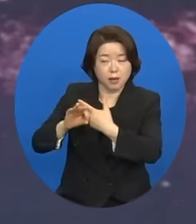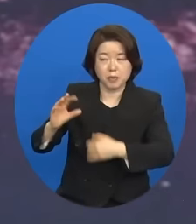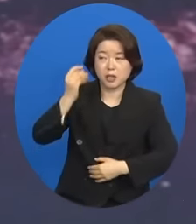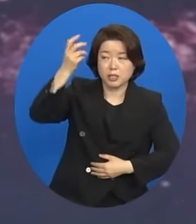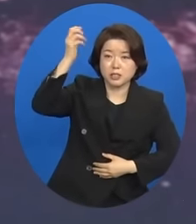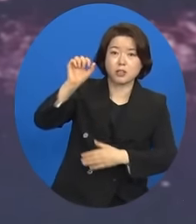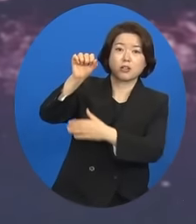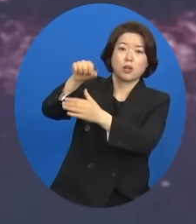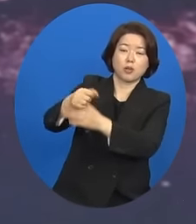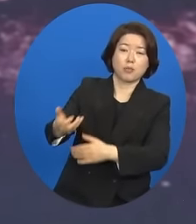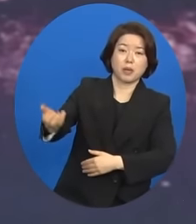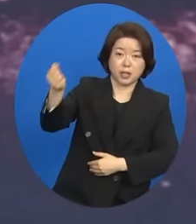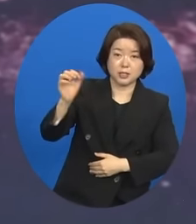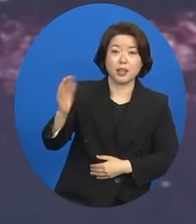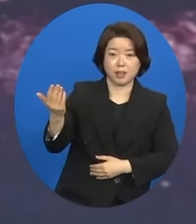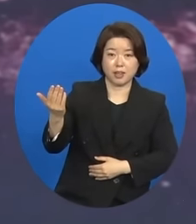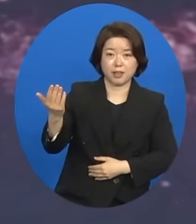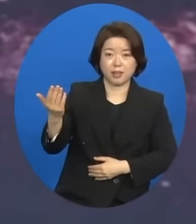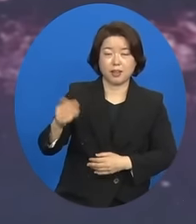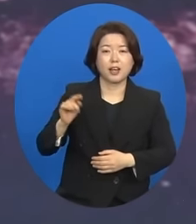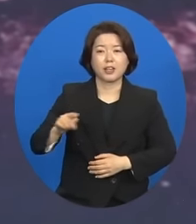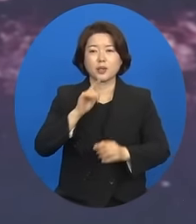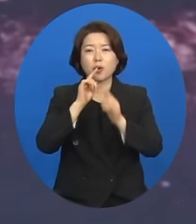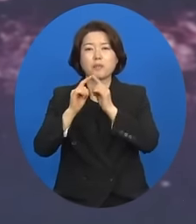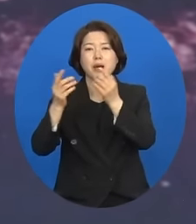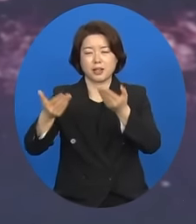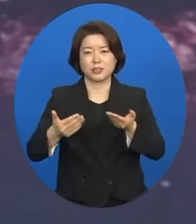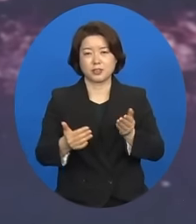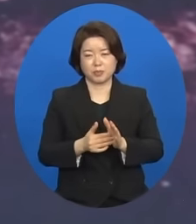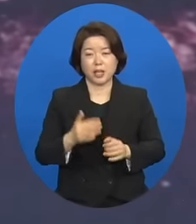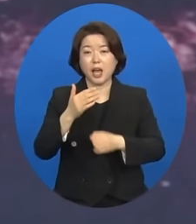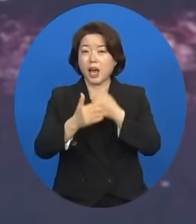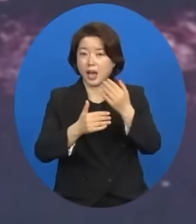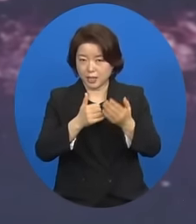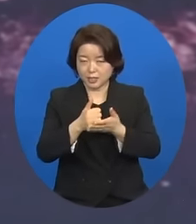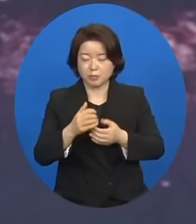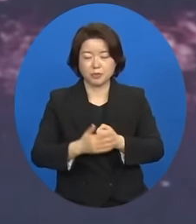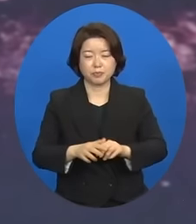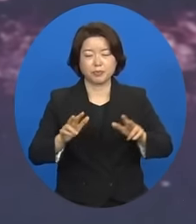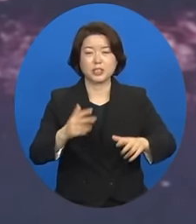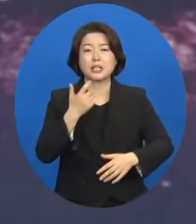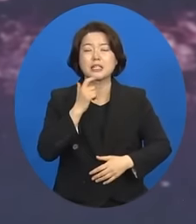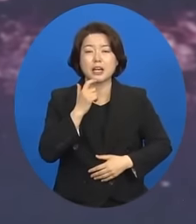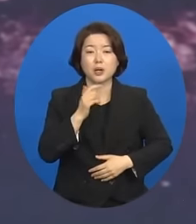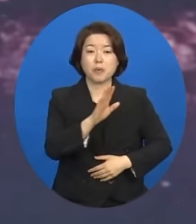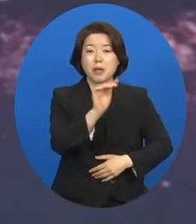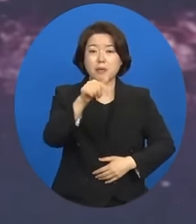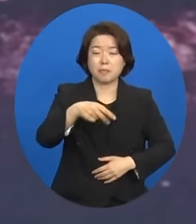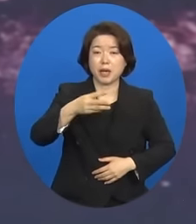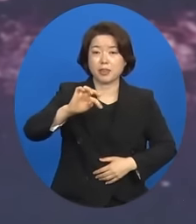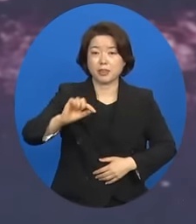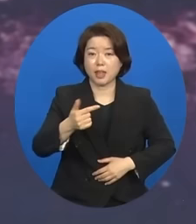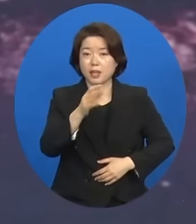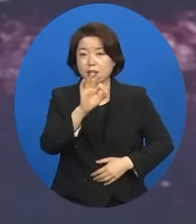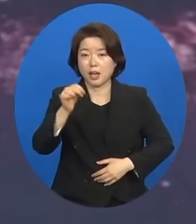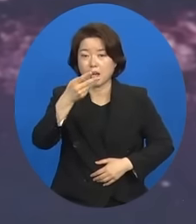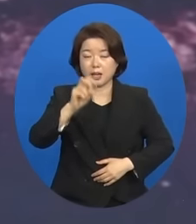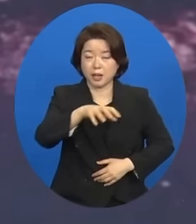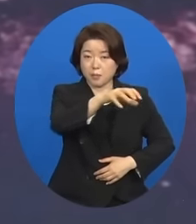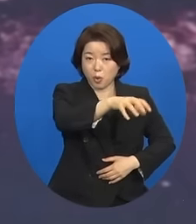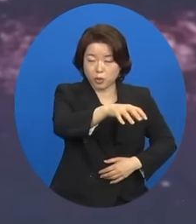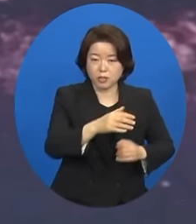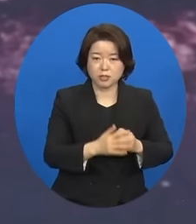열매들을 맺게 된다는 것을 말씀을 해요 하나님은 지금 야곱이 봤다 나라에서 이것을 분명히 배우기를